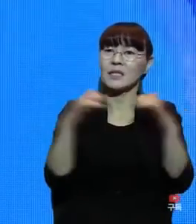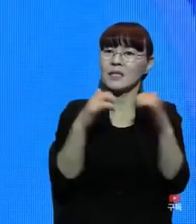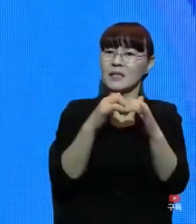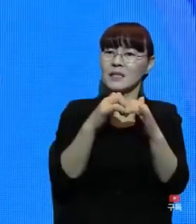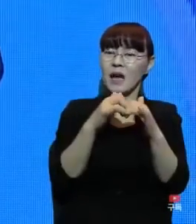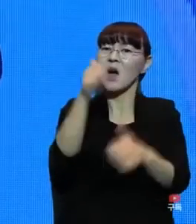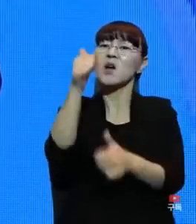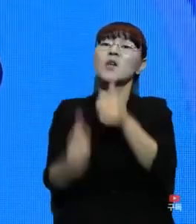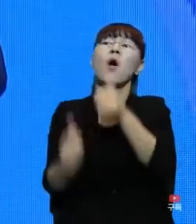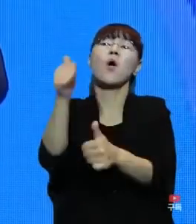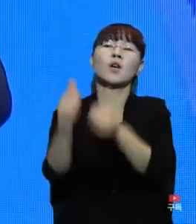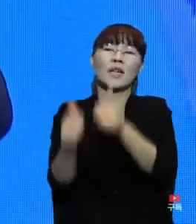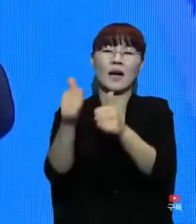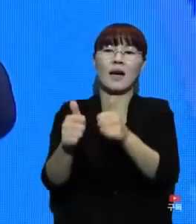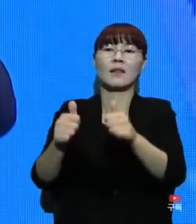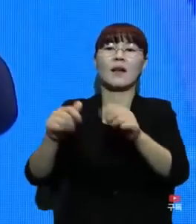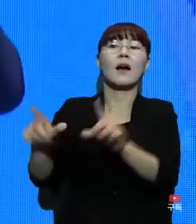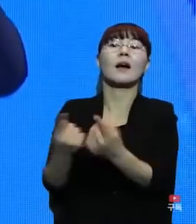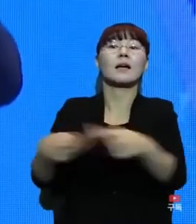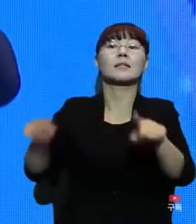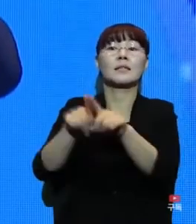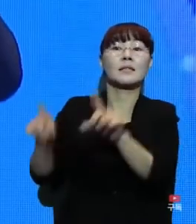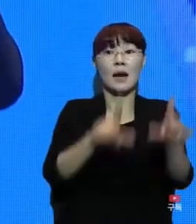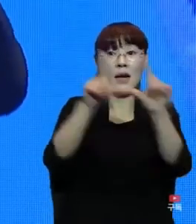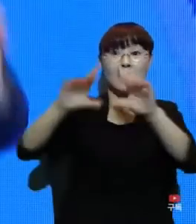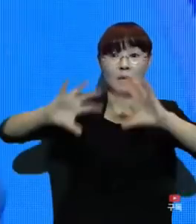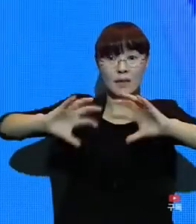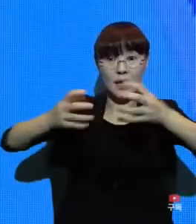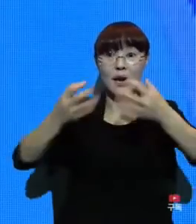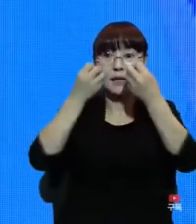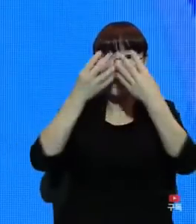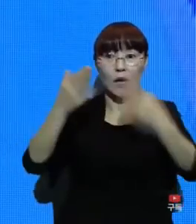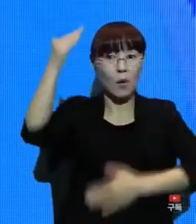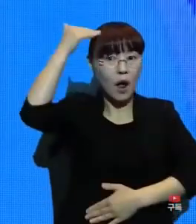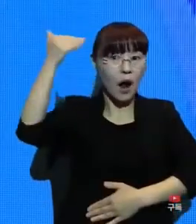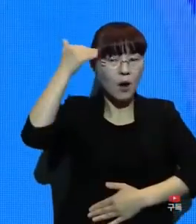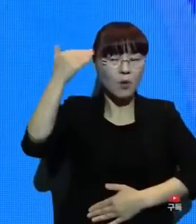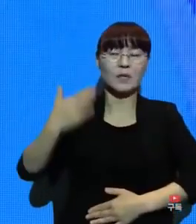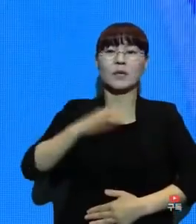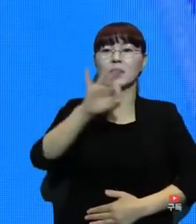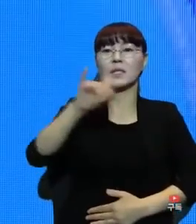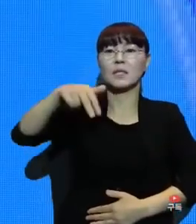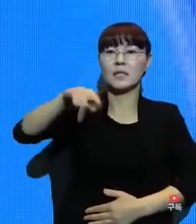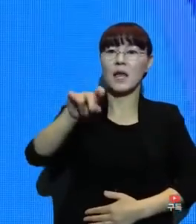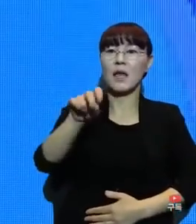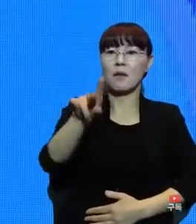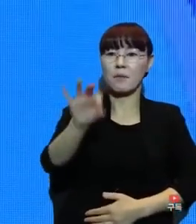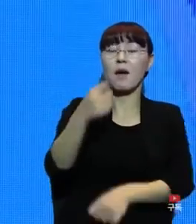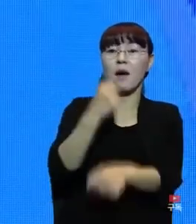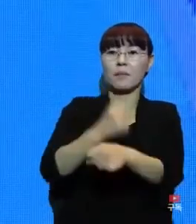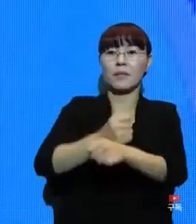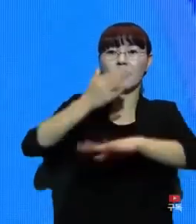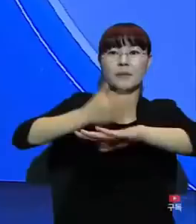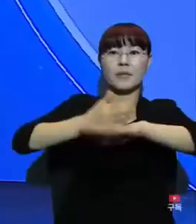경쟁을 한 하면서 함께 살아가는 나라 새로운 대한민국 이전이 하겟습니다 감사합니다